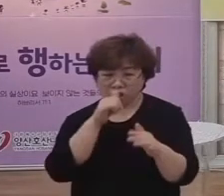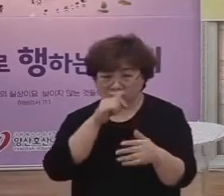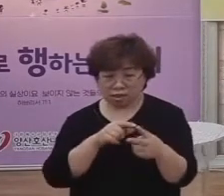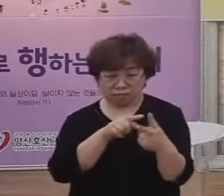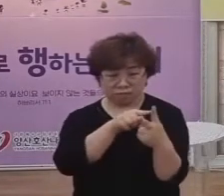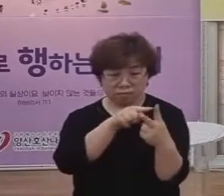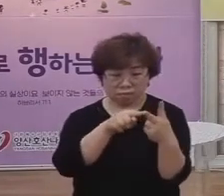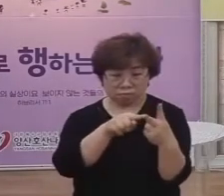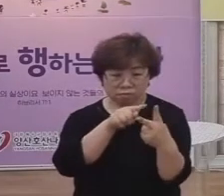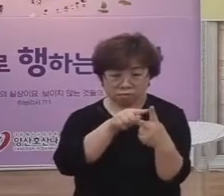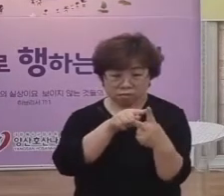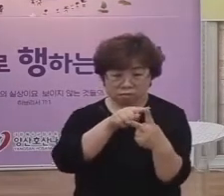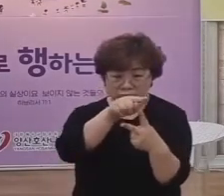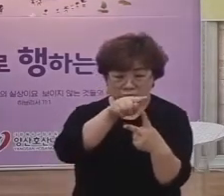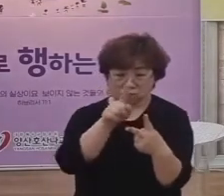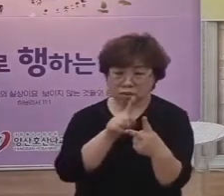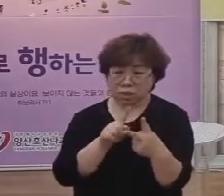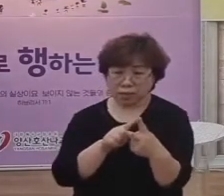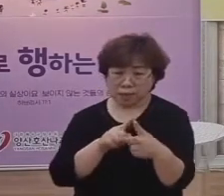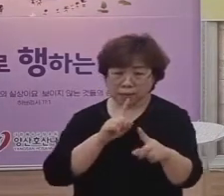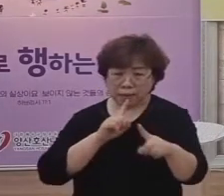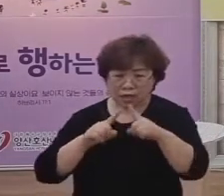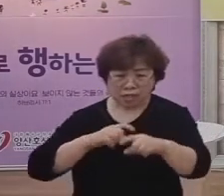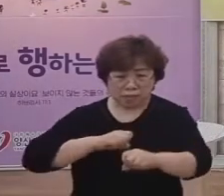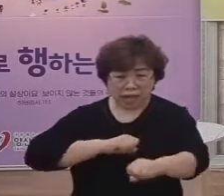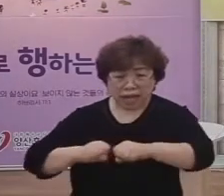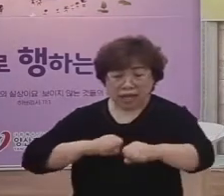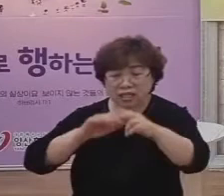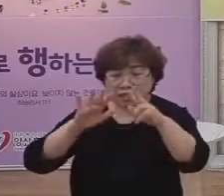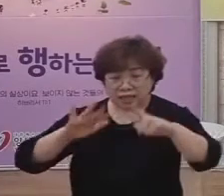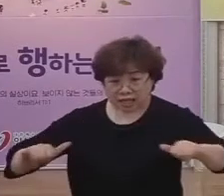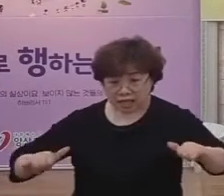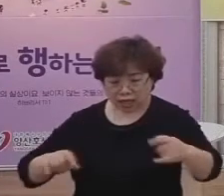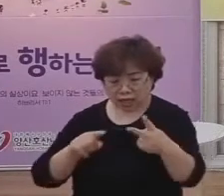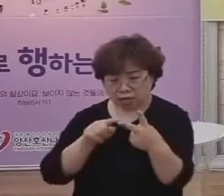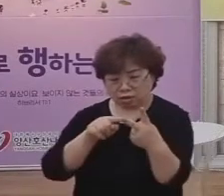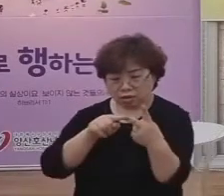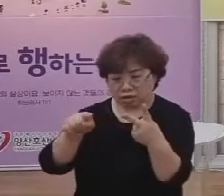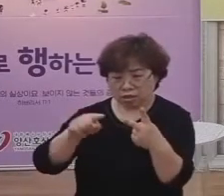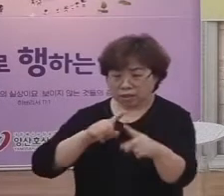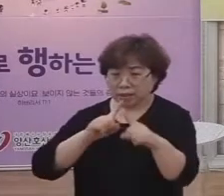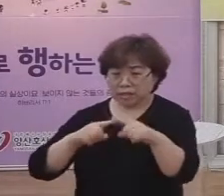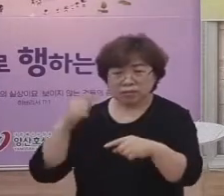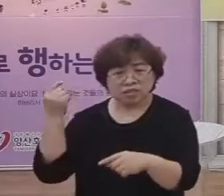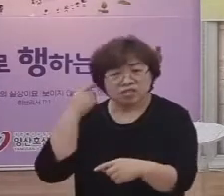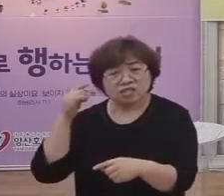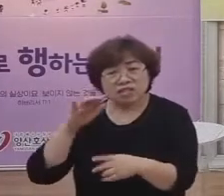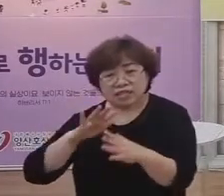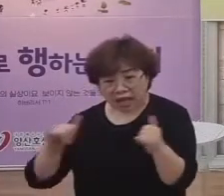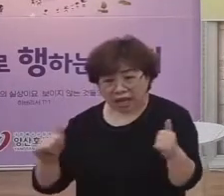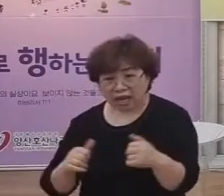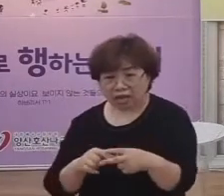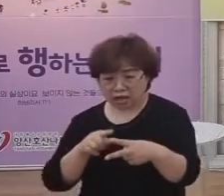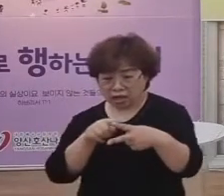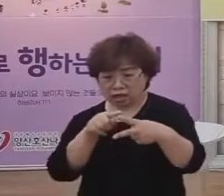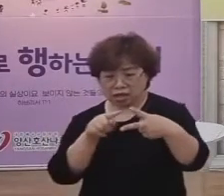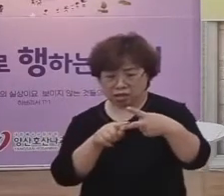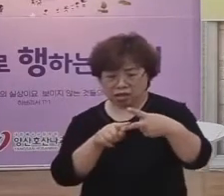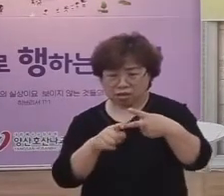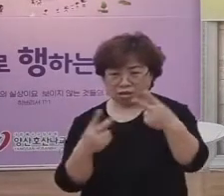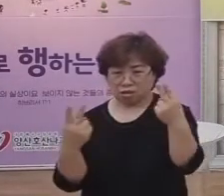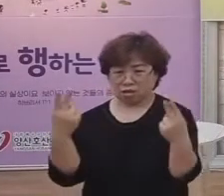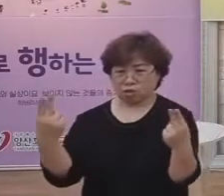말씀을 행하는 자와 듣기만 하는 자, 이렇게 두 부류를 지금 대조하고 있는 것을 보게